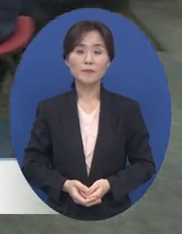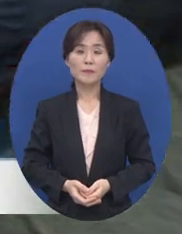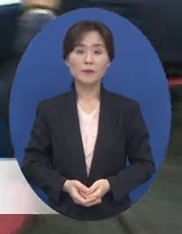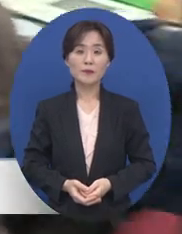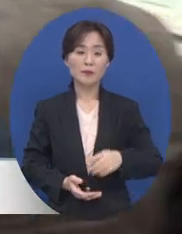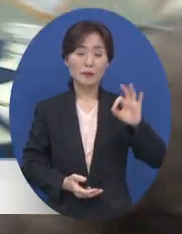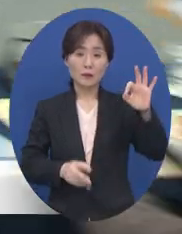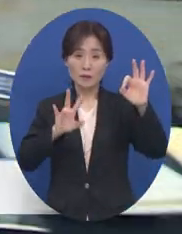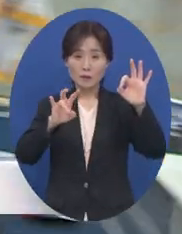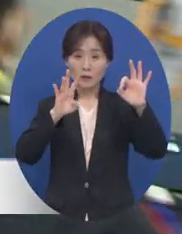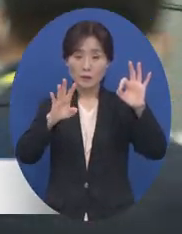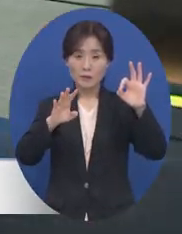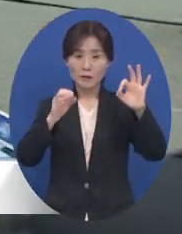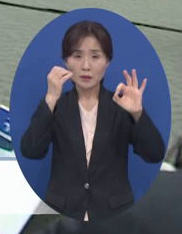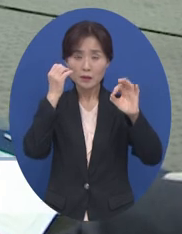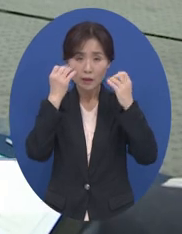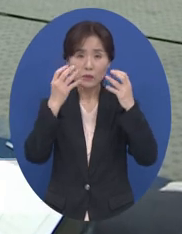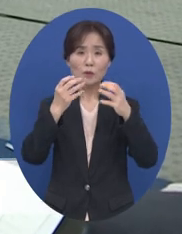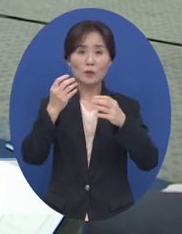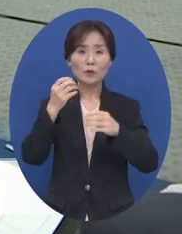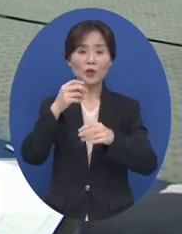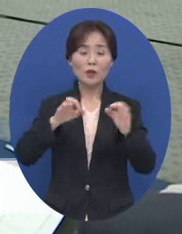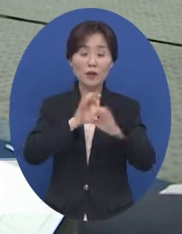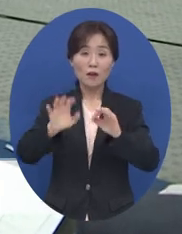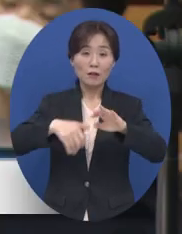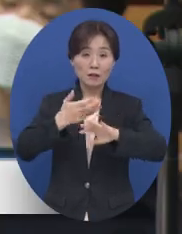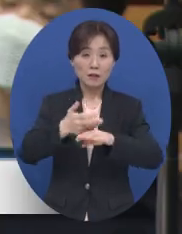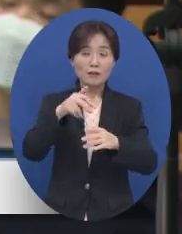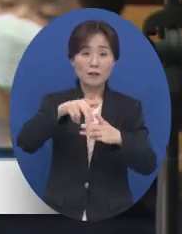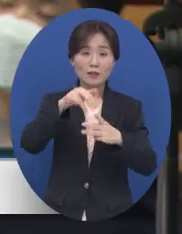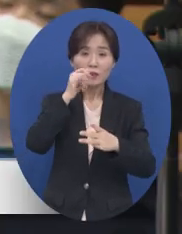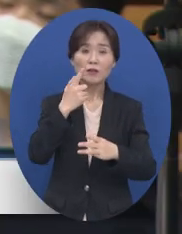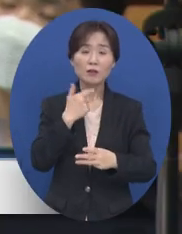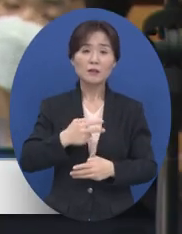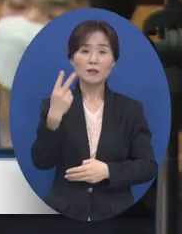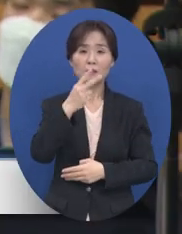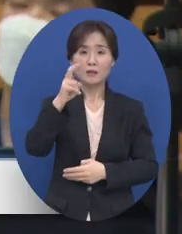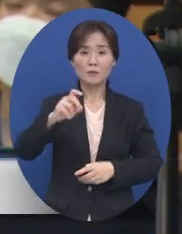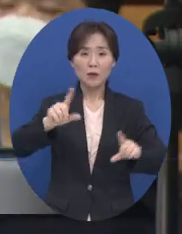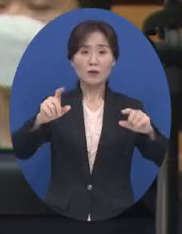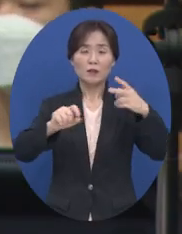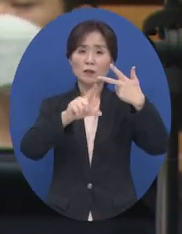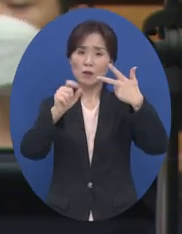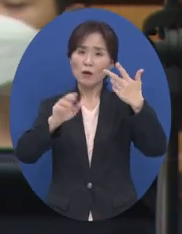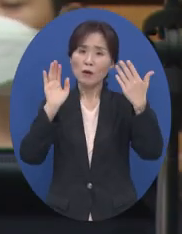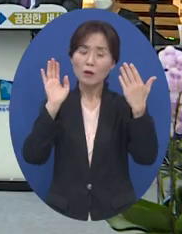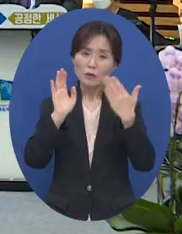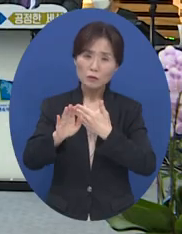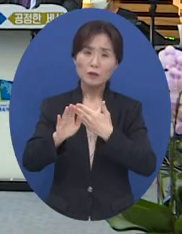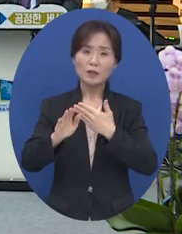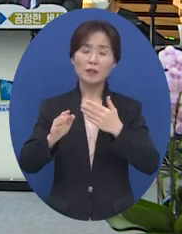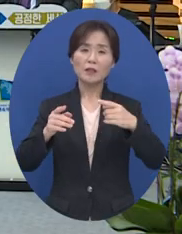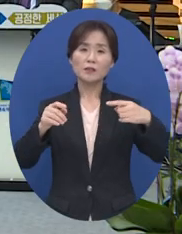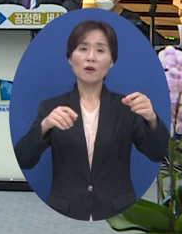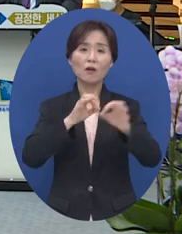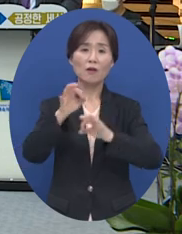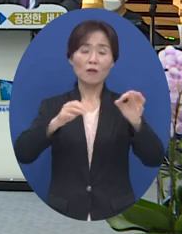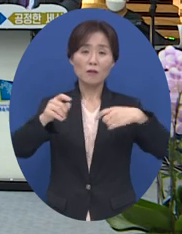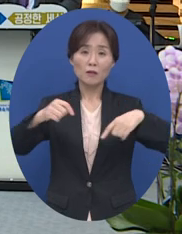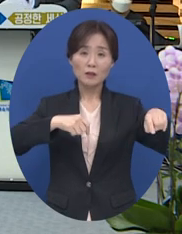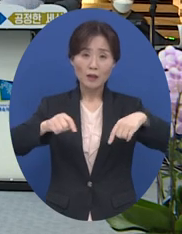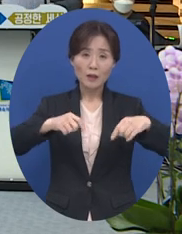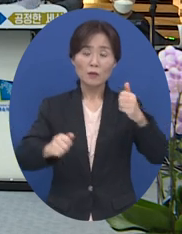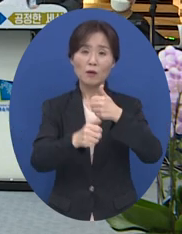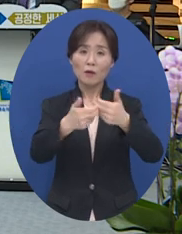지난 23일 창조경제혁신센터에서 열린 2020년 하반기 경기도 시군 정책협력위원회. 경기도와 시군이